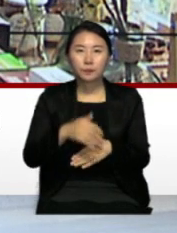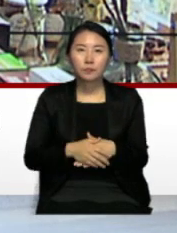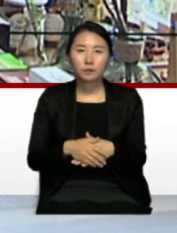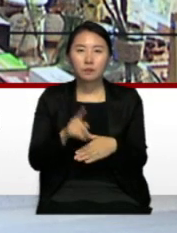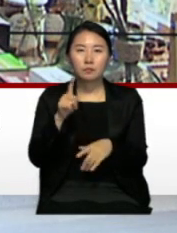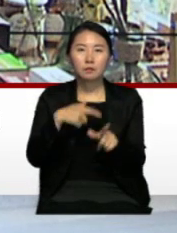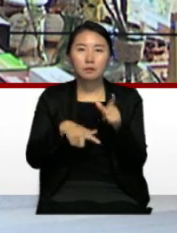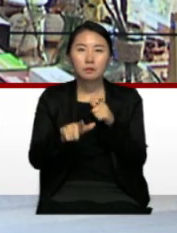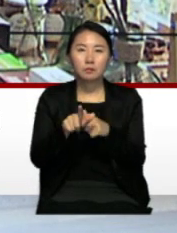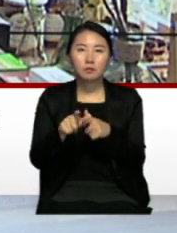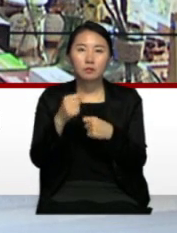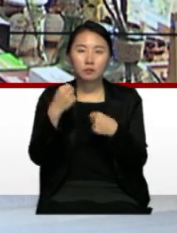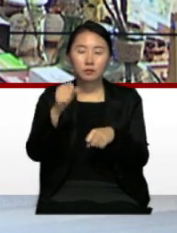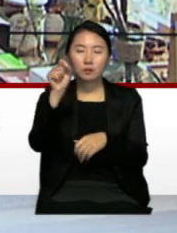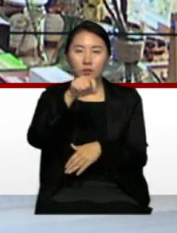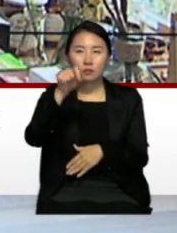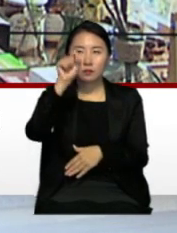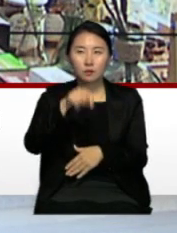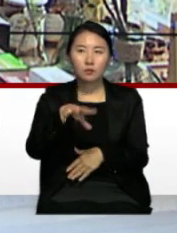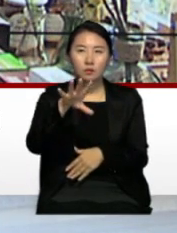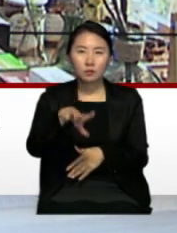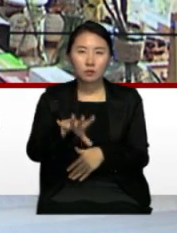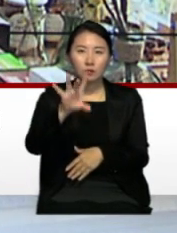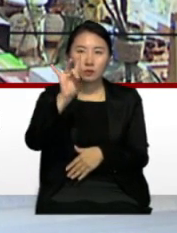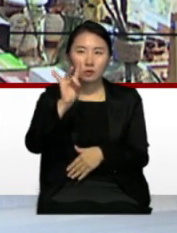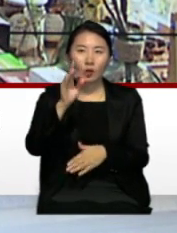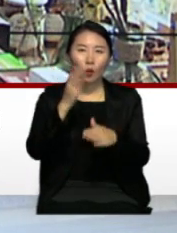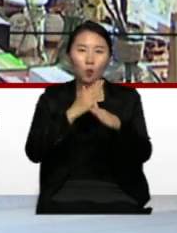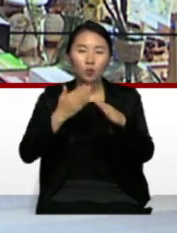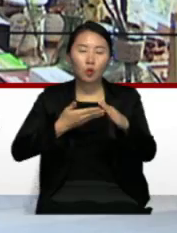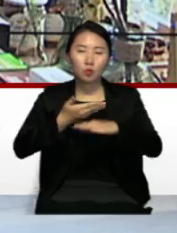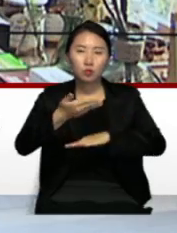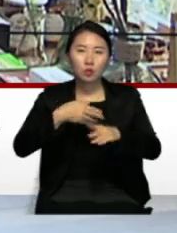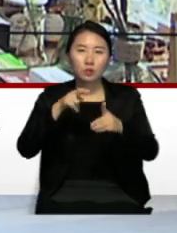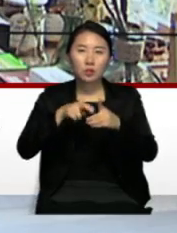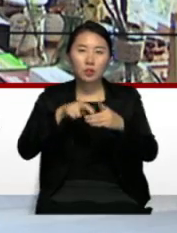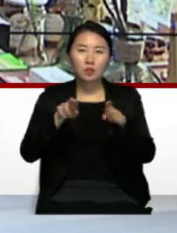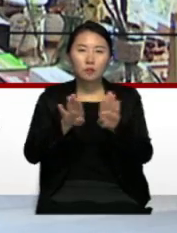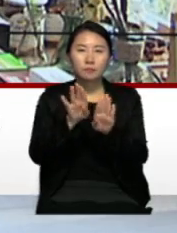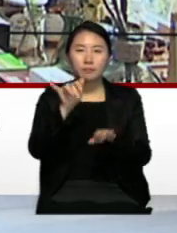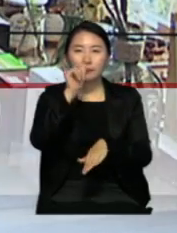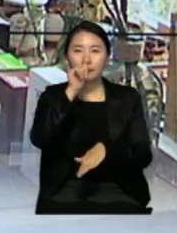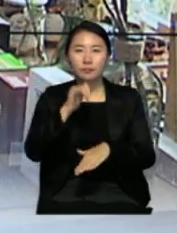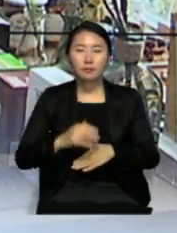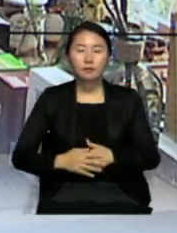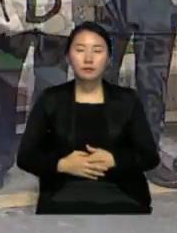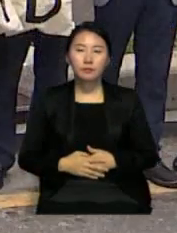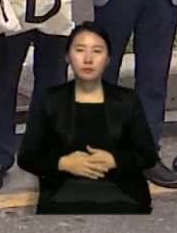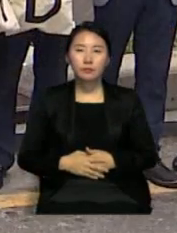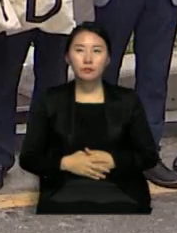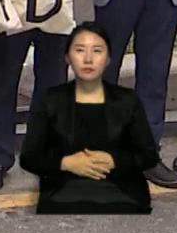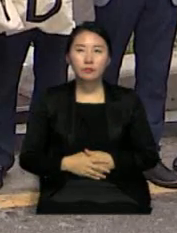한 발 더 나아가 자치구에서는 처음으로 공정무역센터를 개관했습니다. 박용 기자입니다.